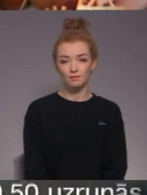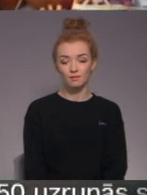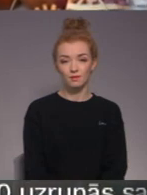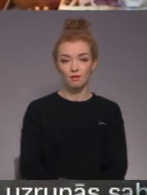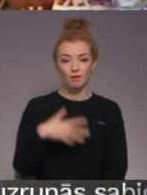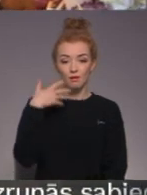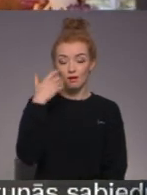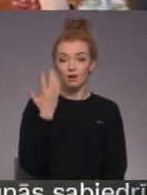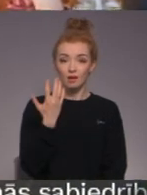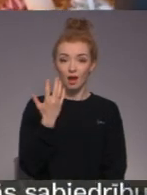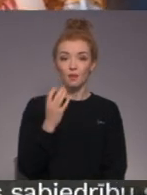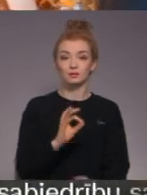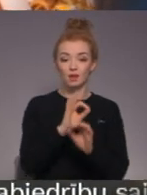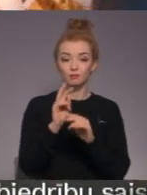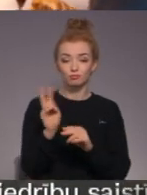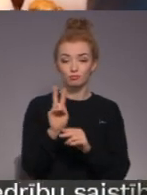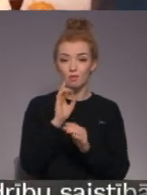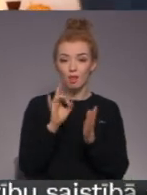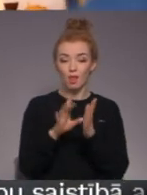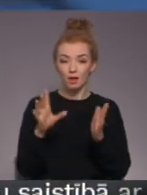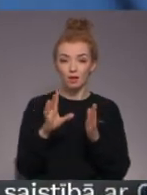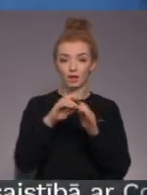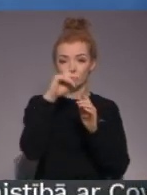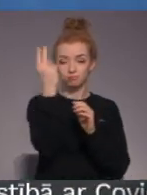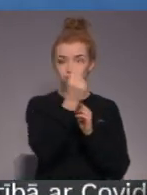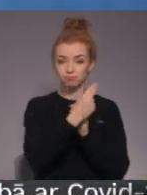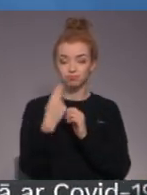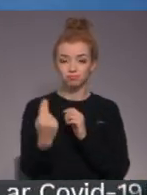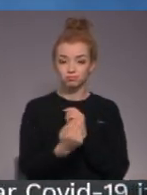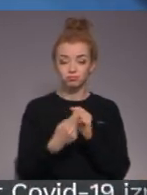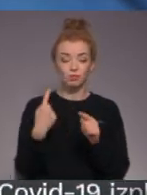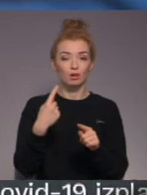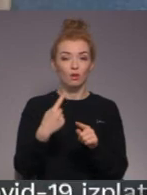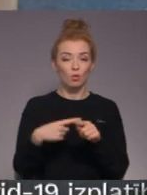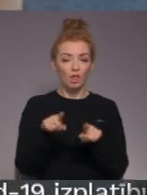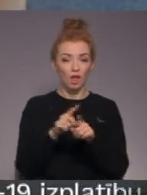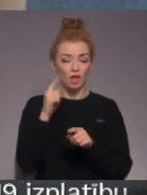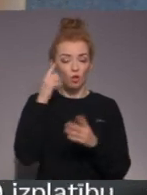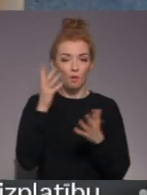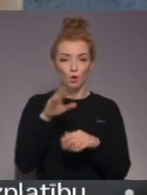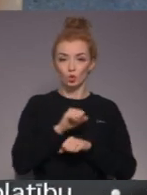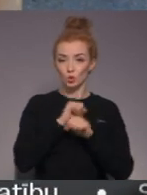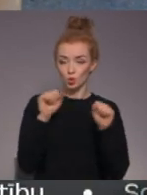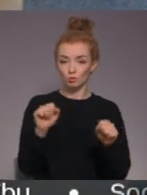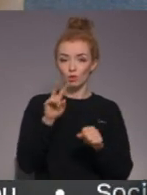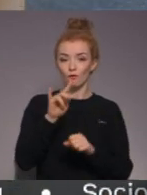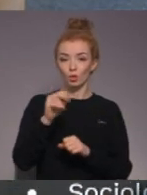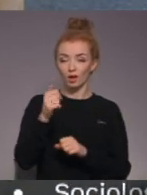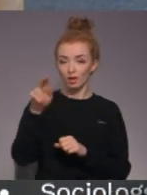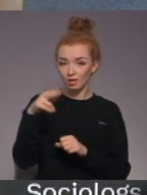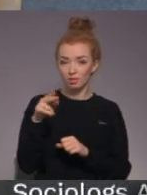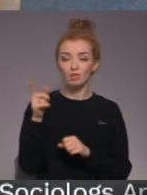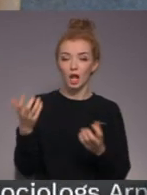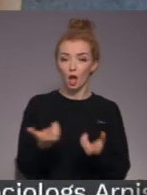Brīdī, kad iedzam sveces vai elektriskos pūdzīšu virtenes, jāpadomā arī par ugunsdrošību. Valsts ugunsdzēsības un glābšanas